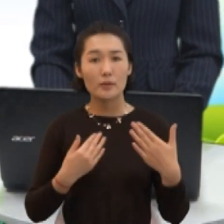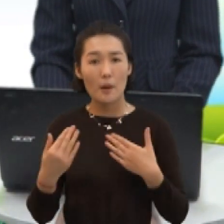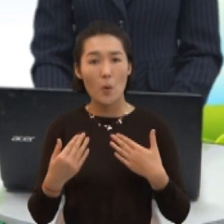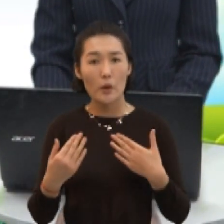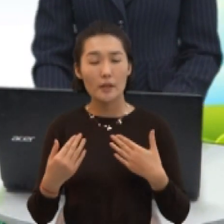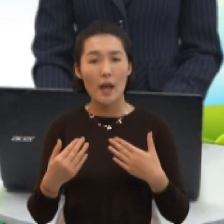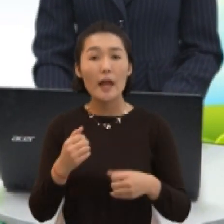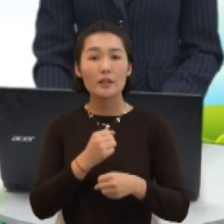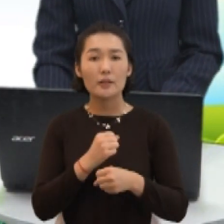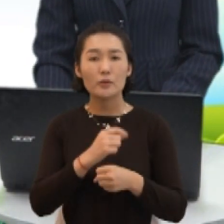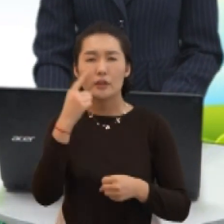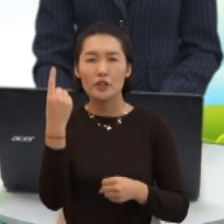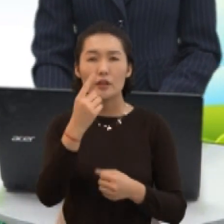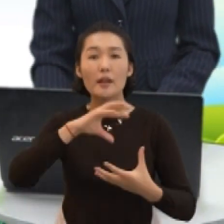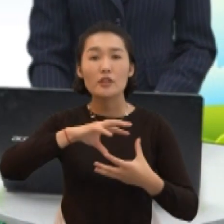образующих единое целое.